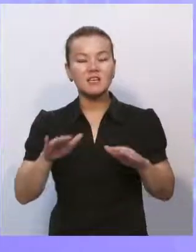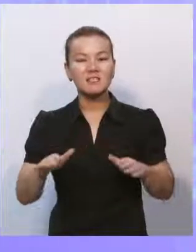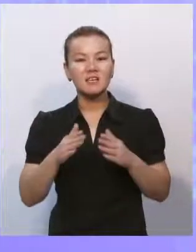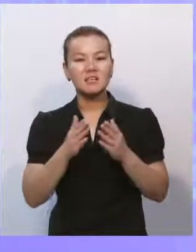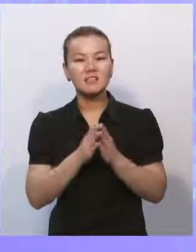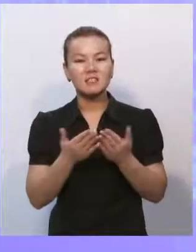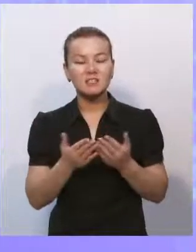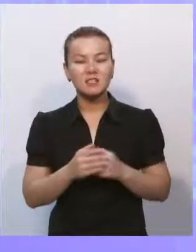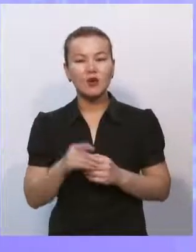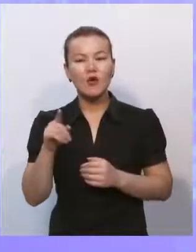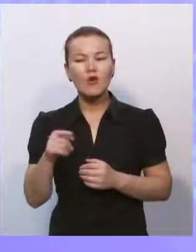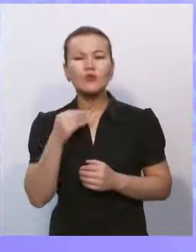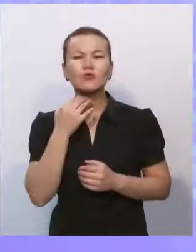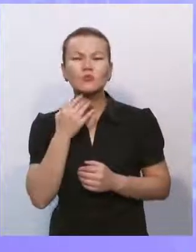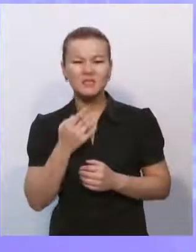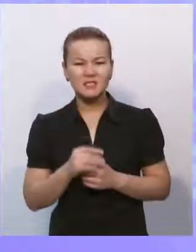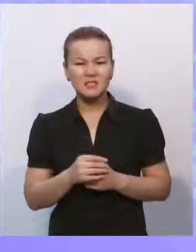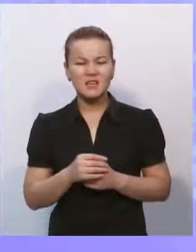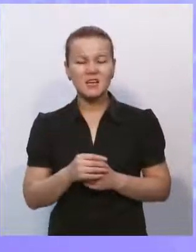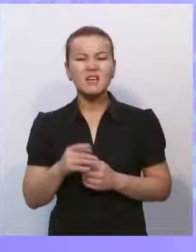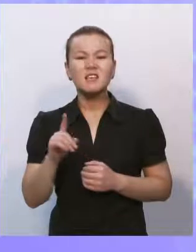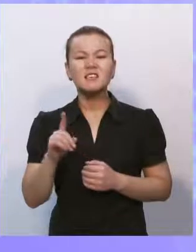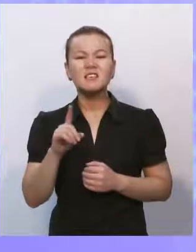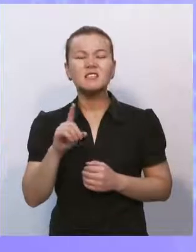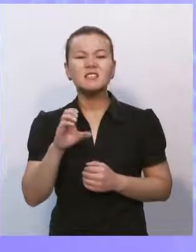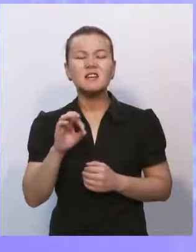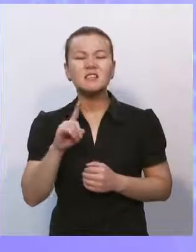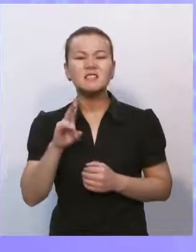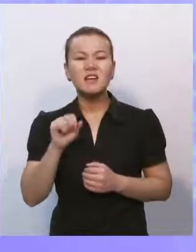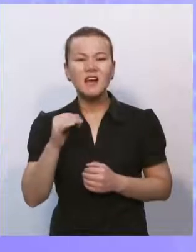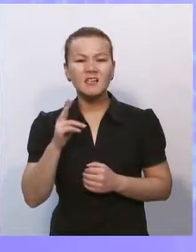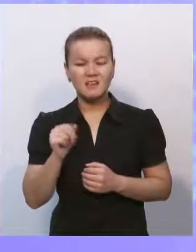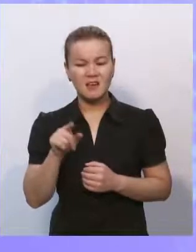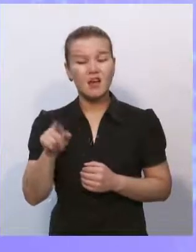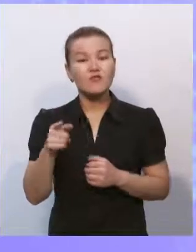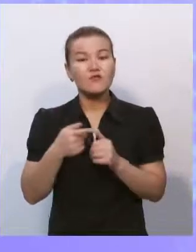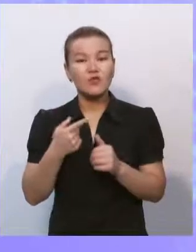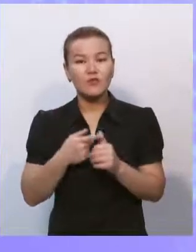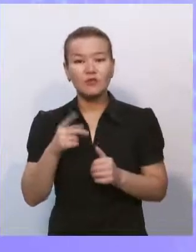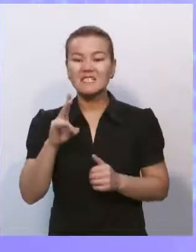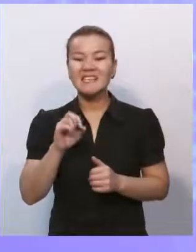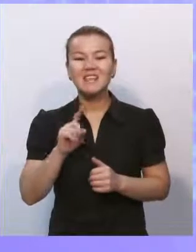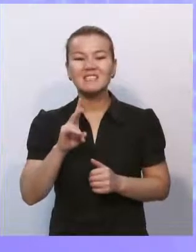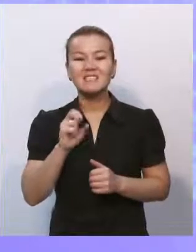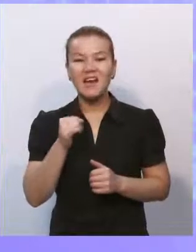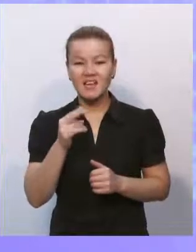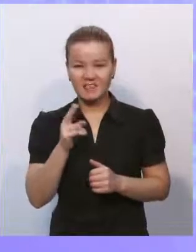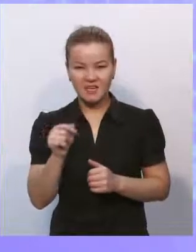он глупышка и зазнайка а зовут его незнайка